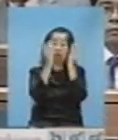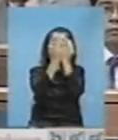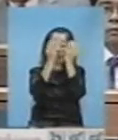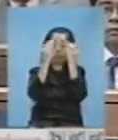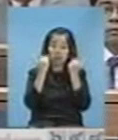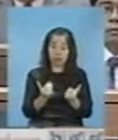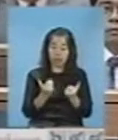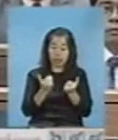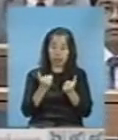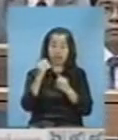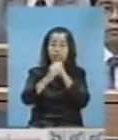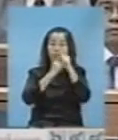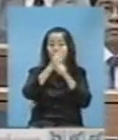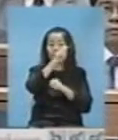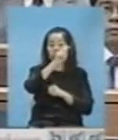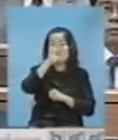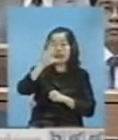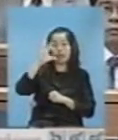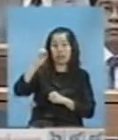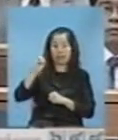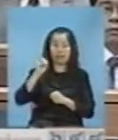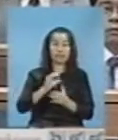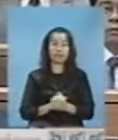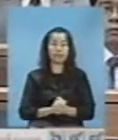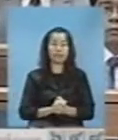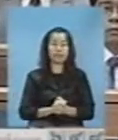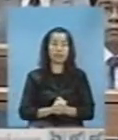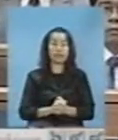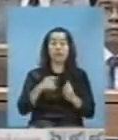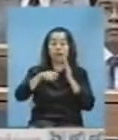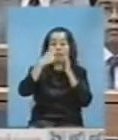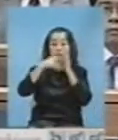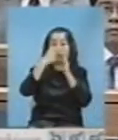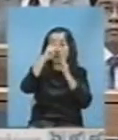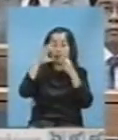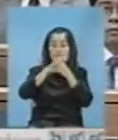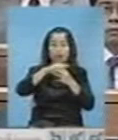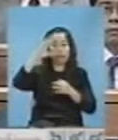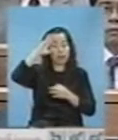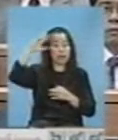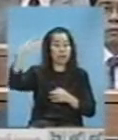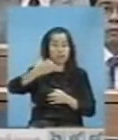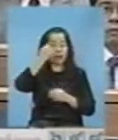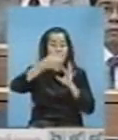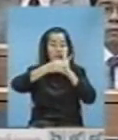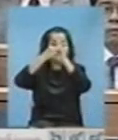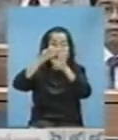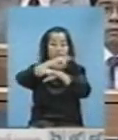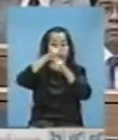คือรัฐธรรมนูญฉบับปี2550เป็นผลพวงจากการรัฐประหาร19กัน